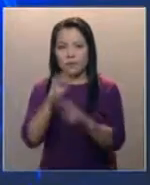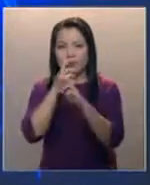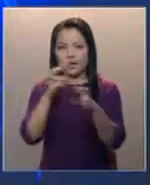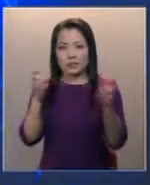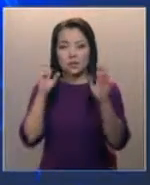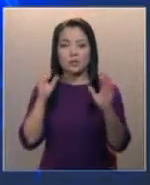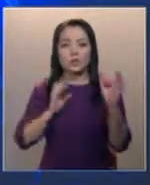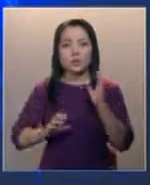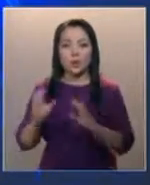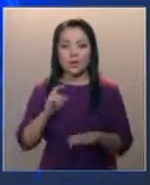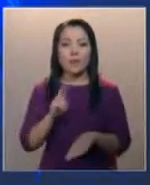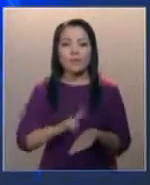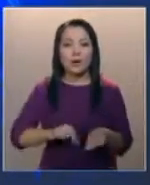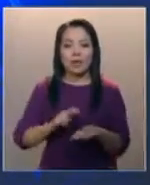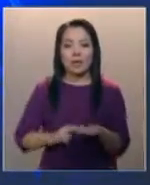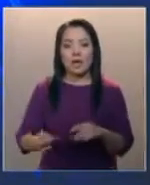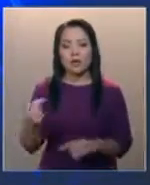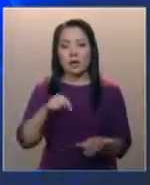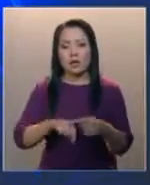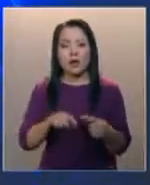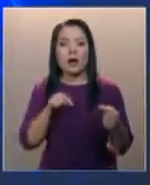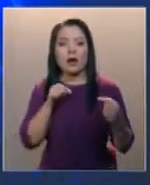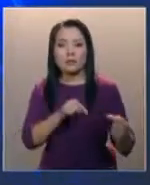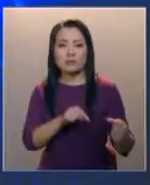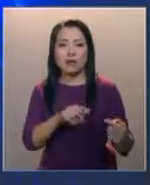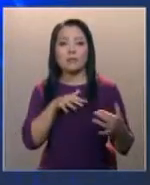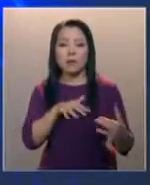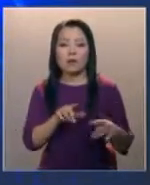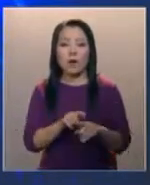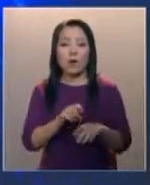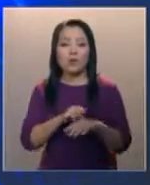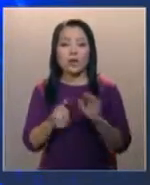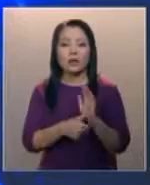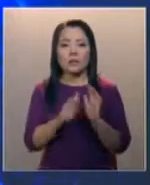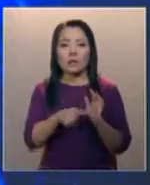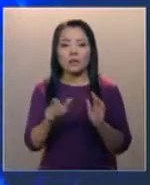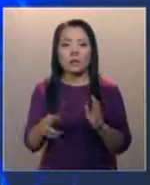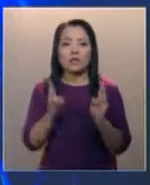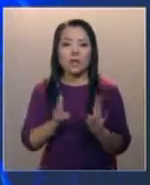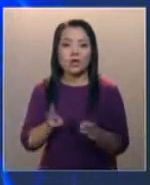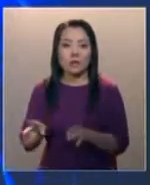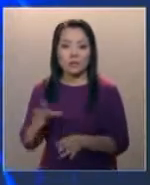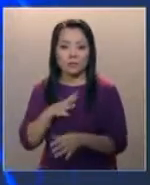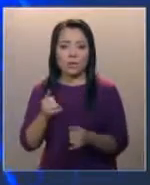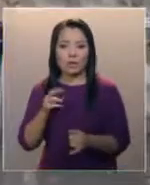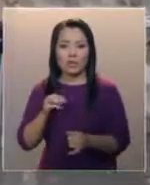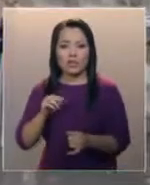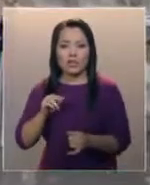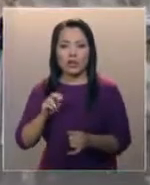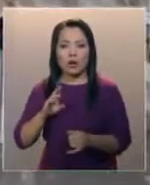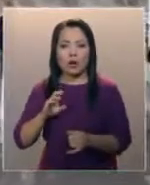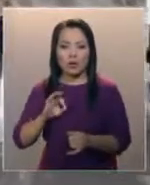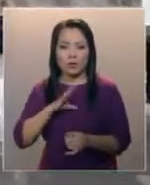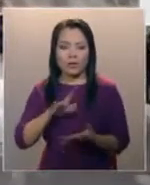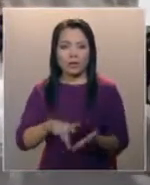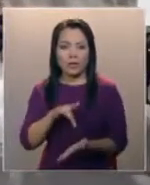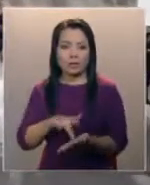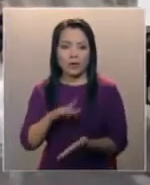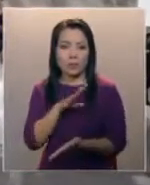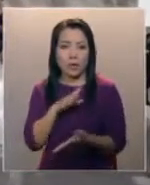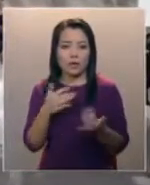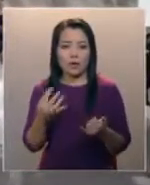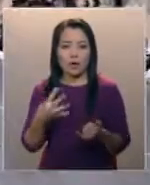Мексикада студенттер мен полиция өзара қақтығысып 16 адам жарақат алды. Оқиға Мичиакан штатында болған. Бір топ жас бір жыл бұрын